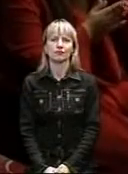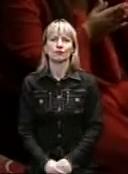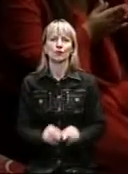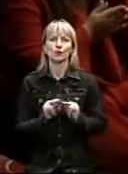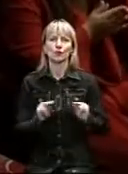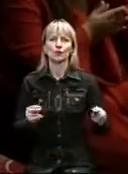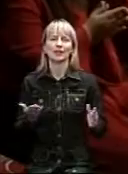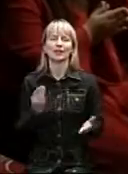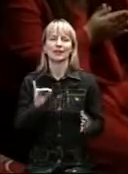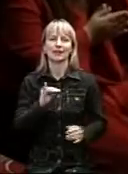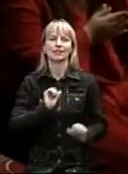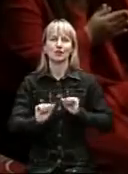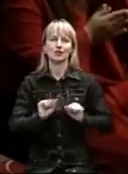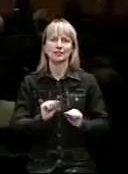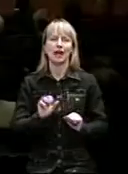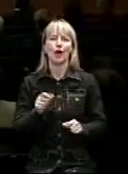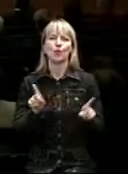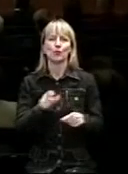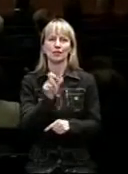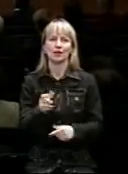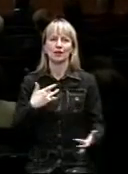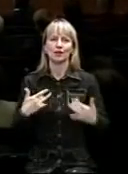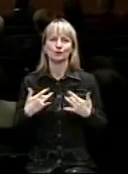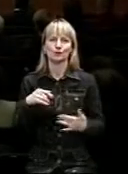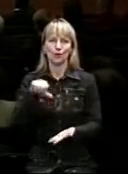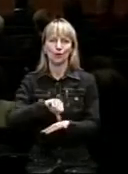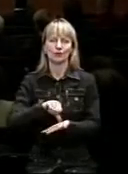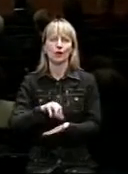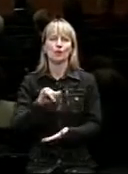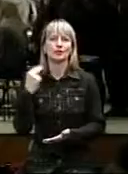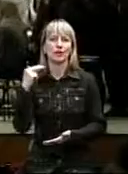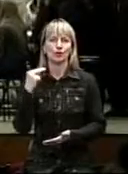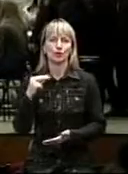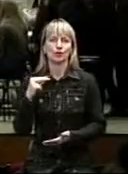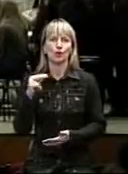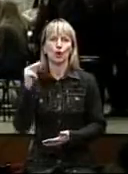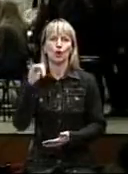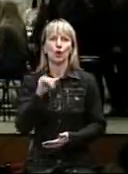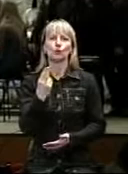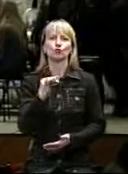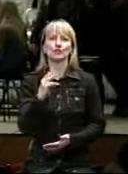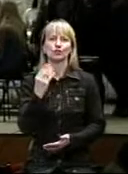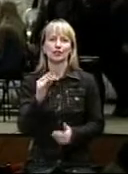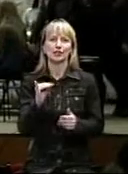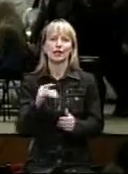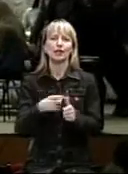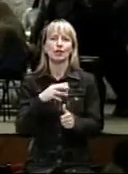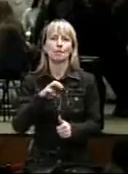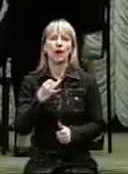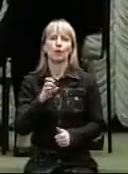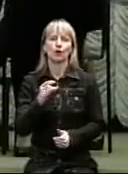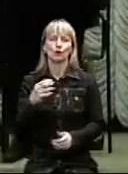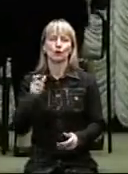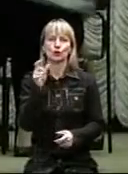Викладачі тут режисери, а музиканти – актори. У Запорізькому музичному училищі імені Платона Майбороди студенти зійшлись у